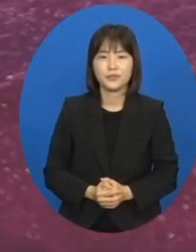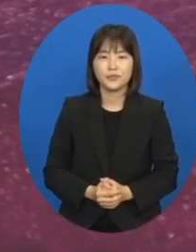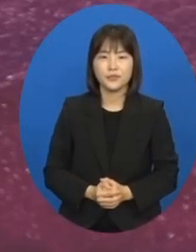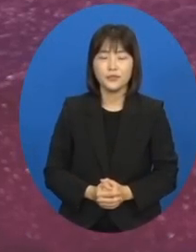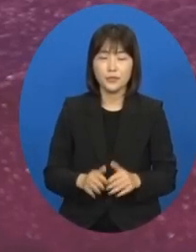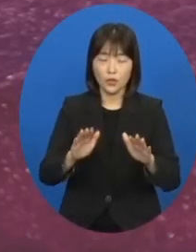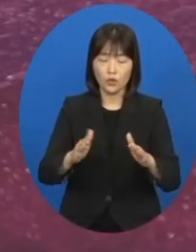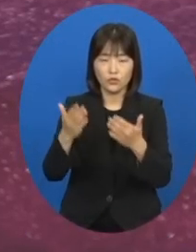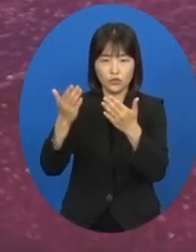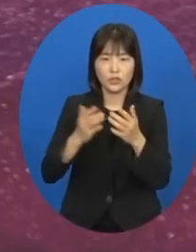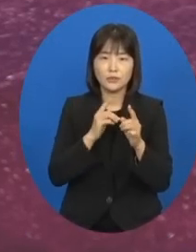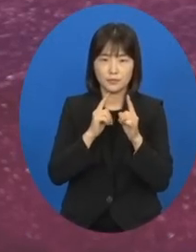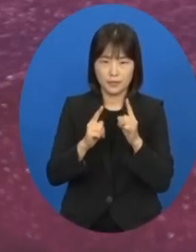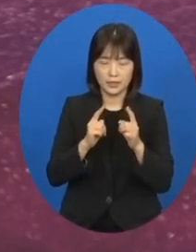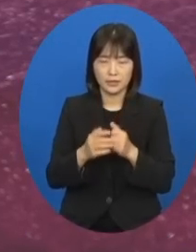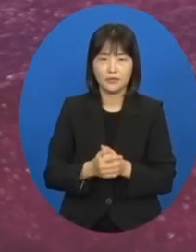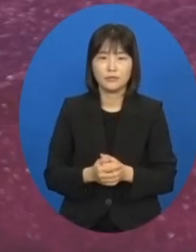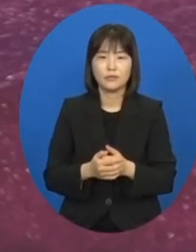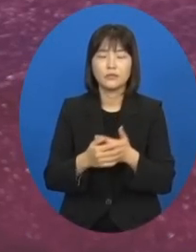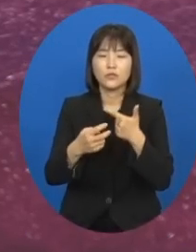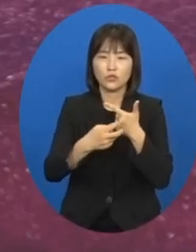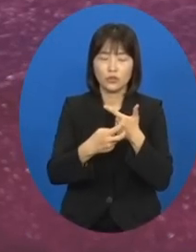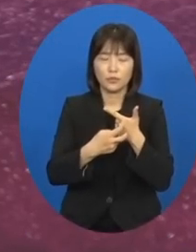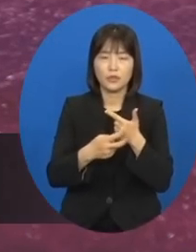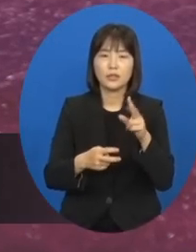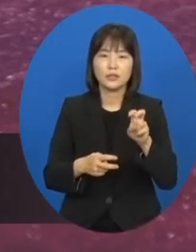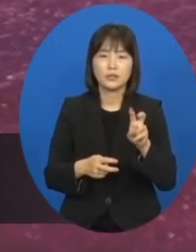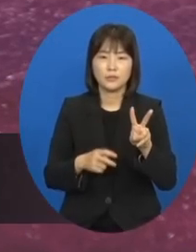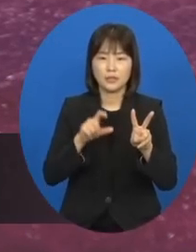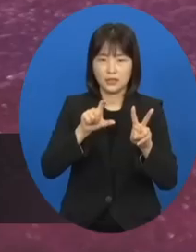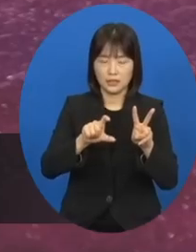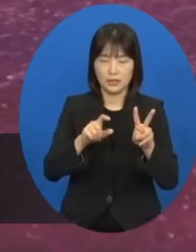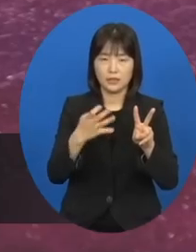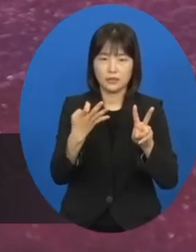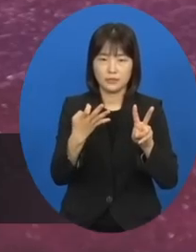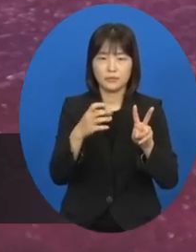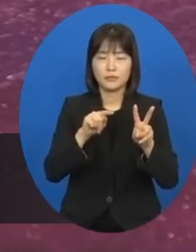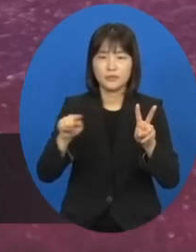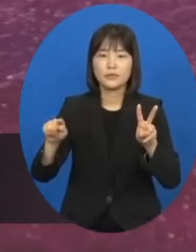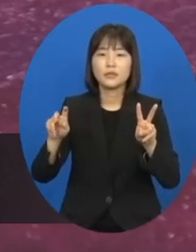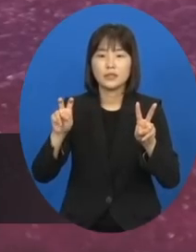오늘 주시는 우리 말씀 누가복음 22장 14절에서